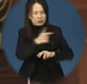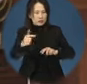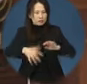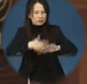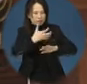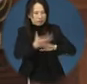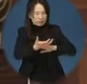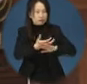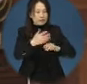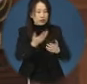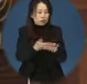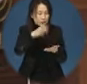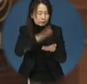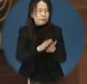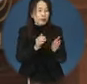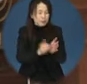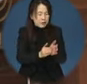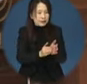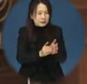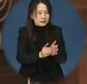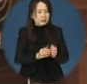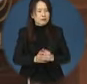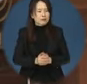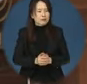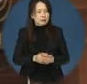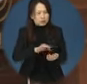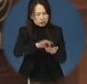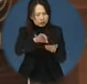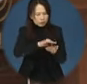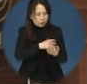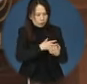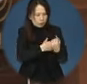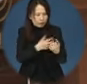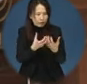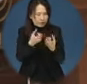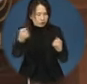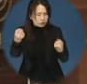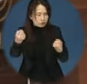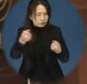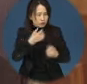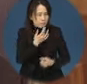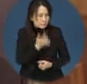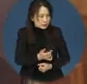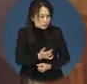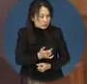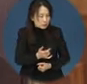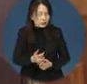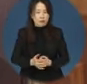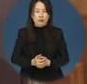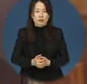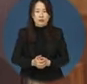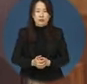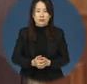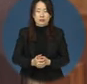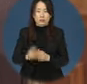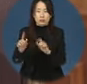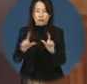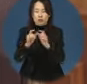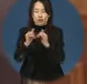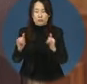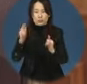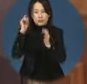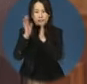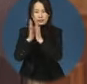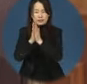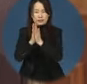제가 느끼는 건데 재정 권한을 넘기는 것은 빠져있네요 그렇진 않고요 주민자치 포함해서 자치구 문건이